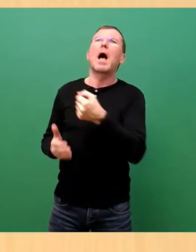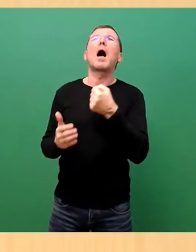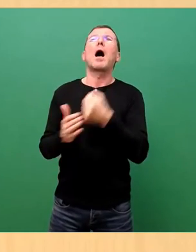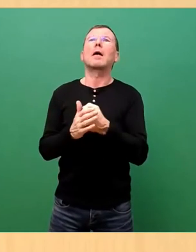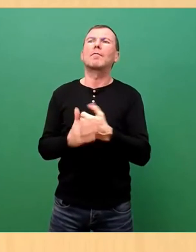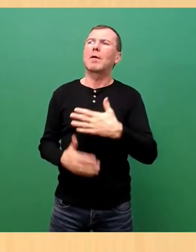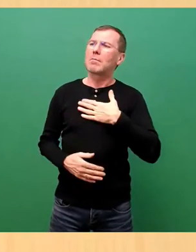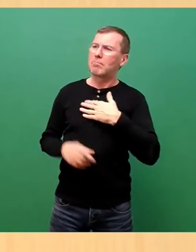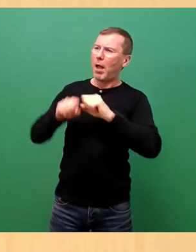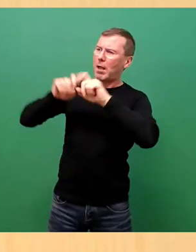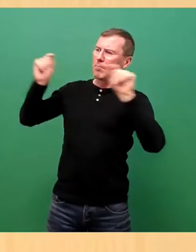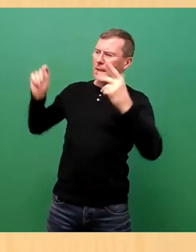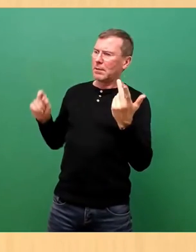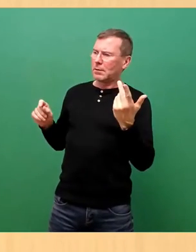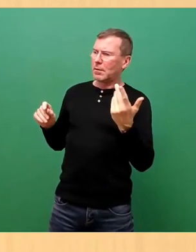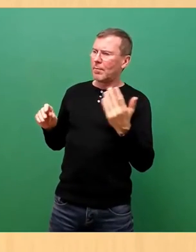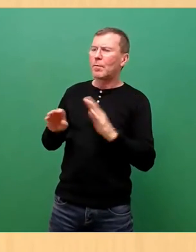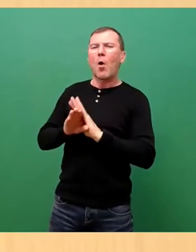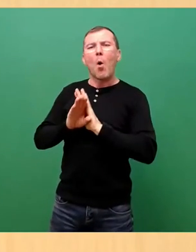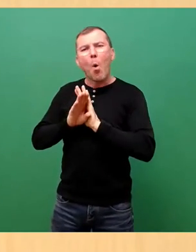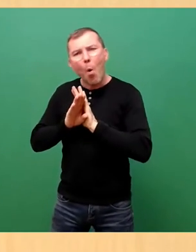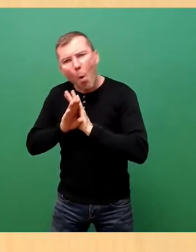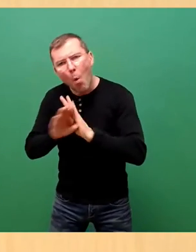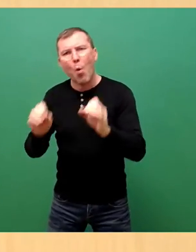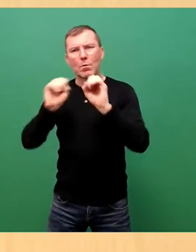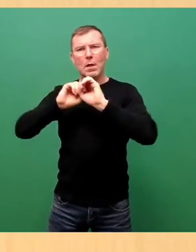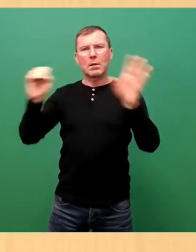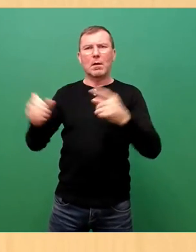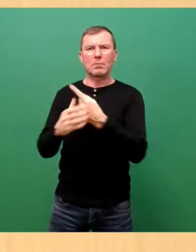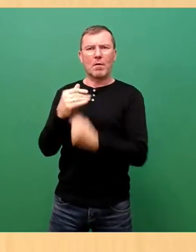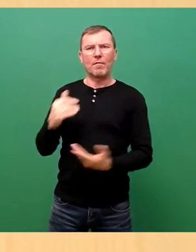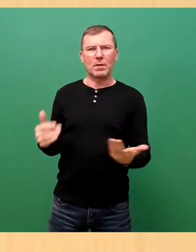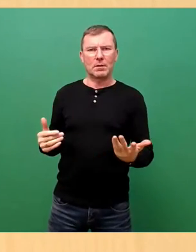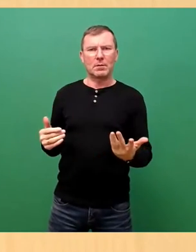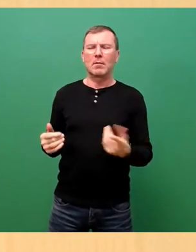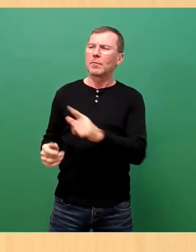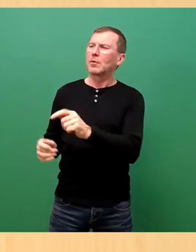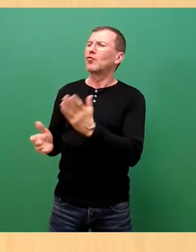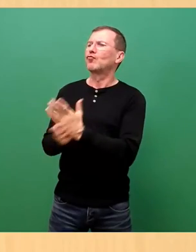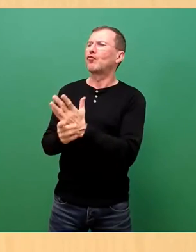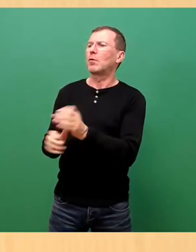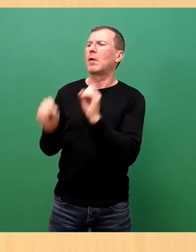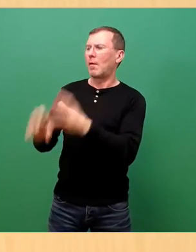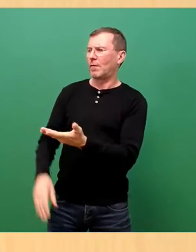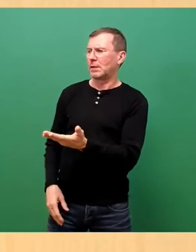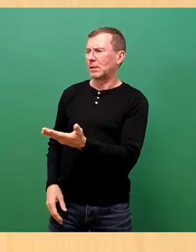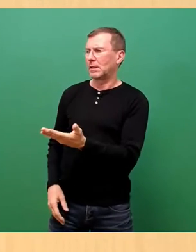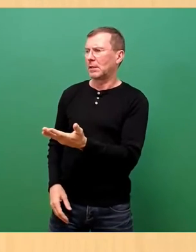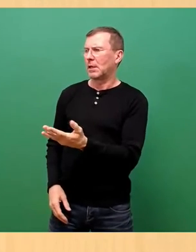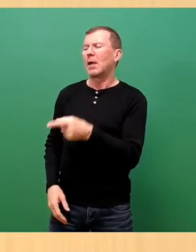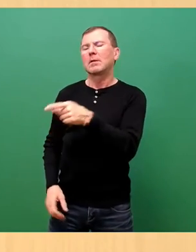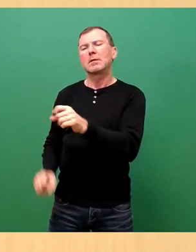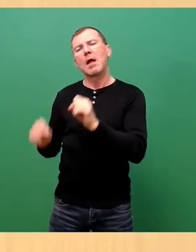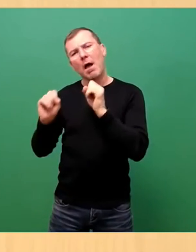Erachtens, ohne dass klar war, dass man ihn verliert, vorher aufgegeben worden. Und das halte ich wirklich für falsch.